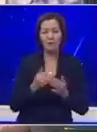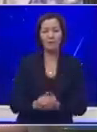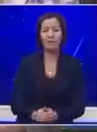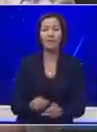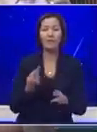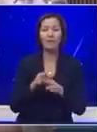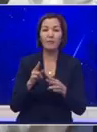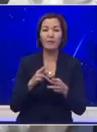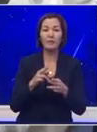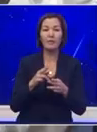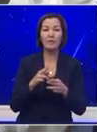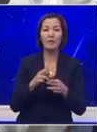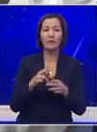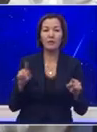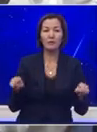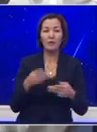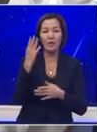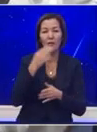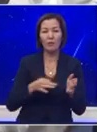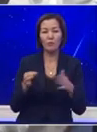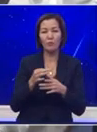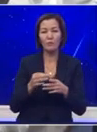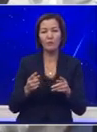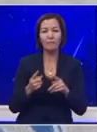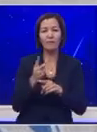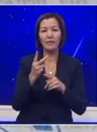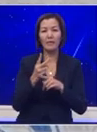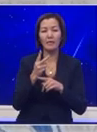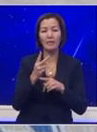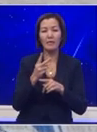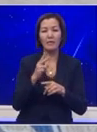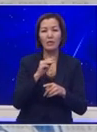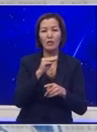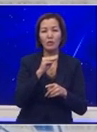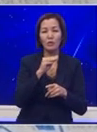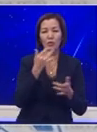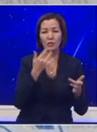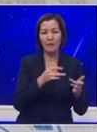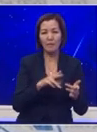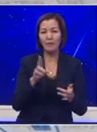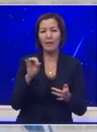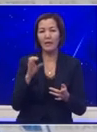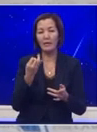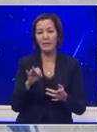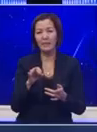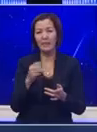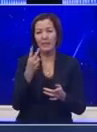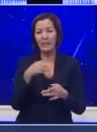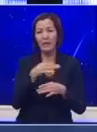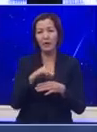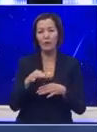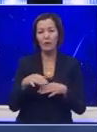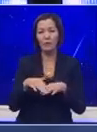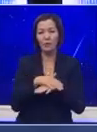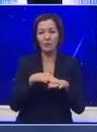Тіпті аудандық газет деңгейі көтеріліп, Алматы облысының бір емес, екі өңірі Жамбыл мен Қарасай аудандарының өмірі мен тынысын жазады. Жаңалықтар